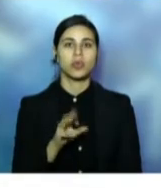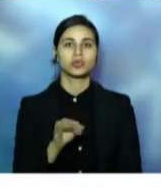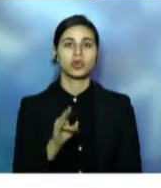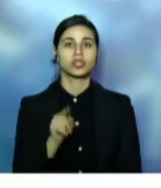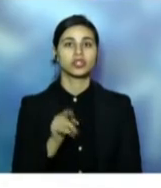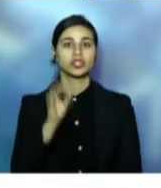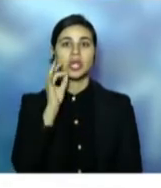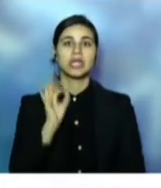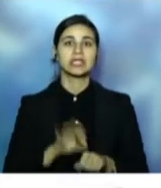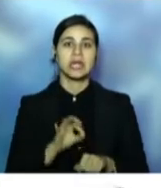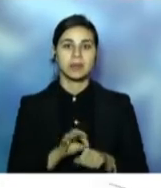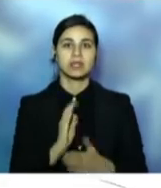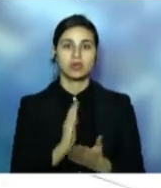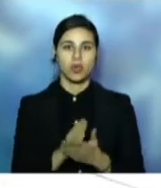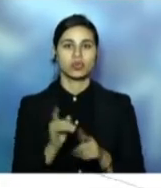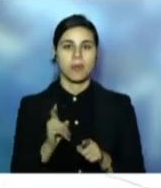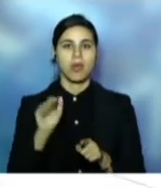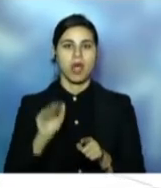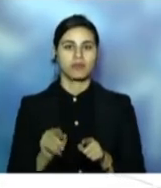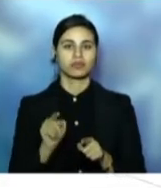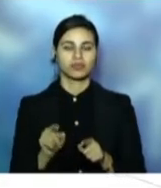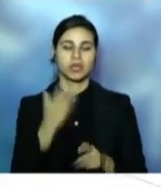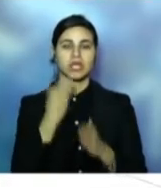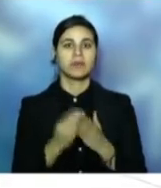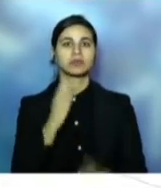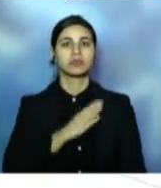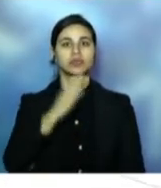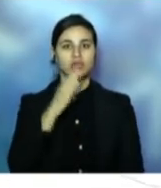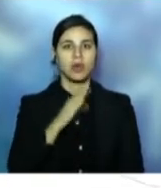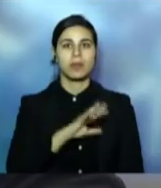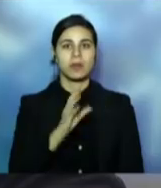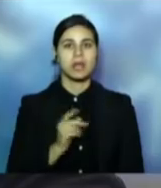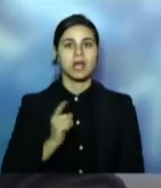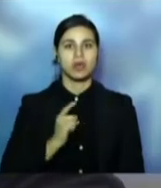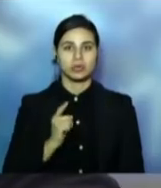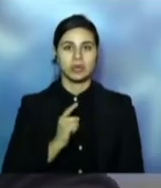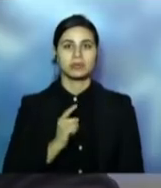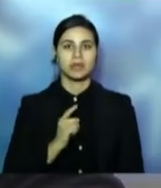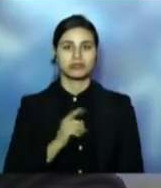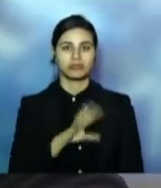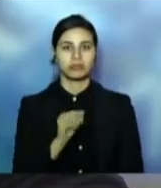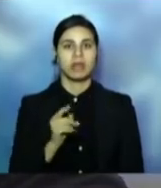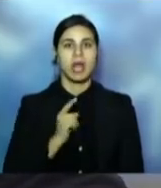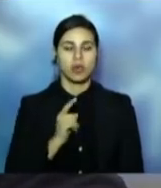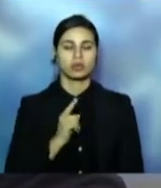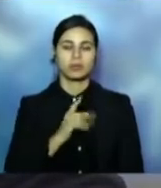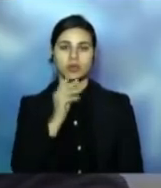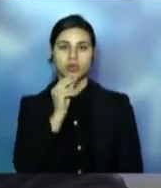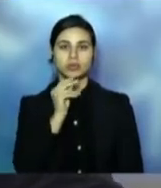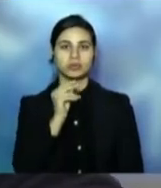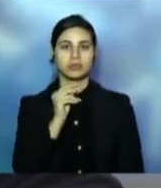მას შაქრიანი დიაბეტი აქვს. ის და მისი მშობლები ელოდებიან, წარმოიდგინეთ, როგორია ეს